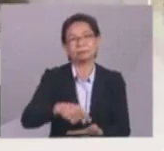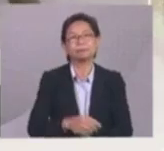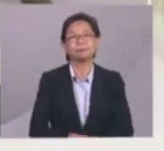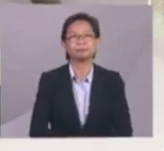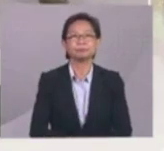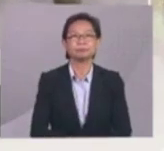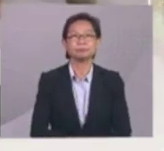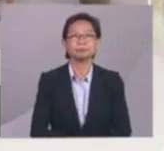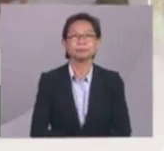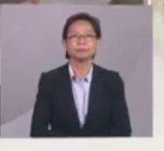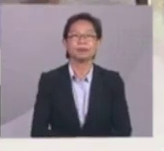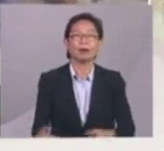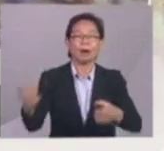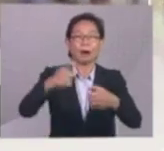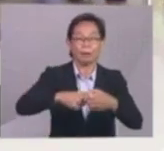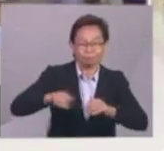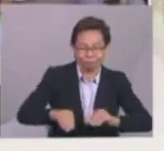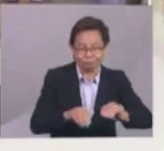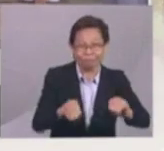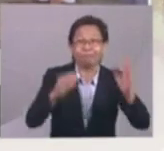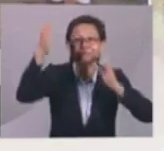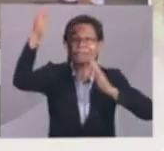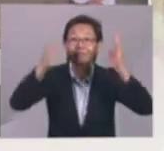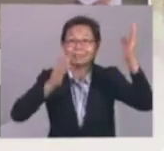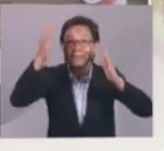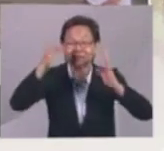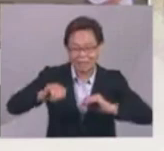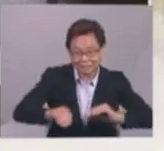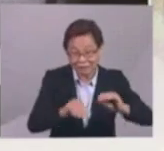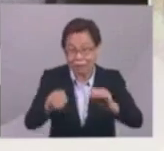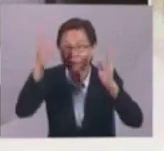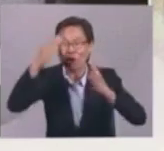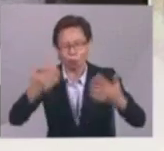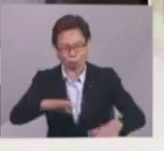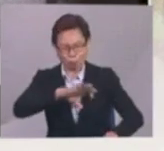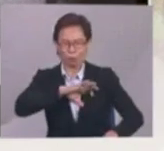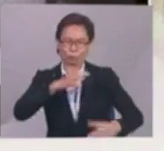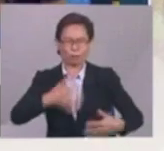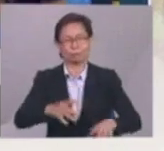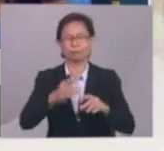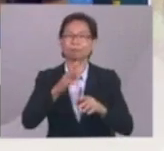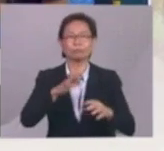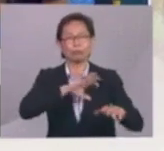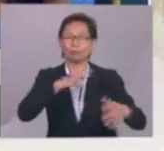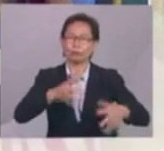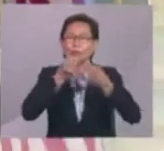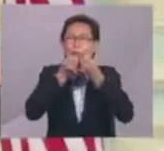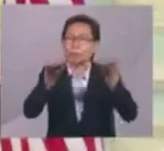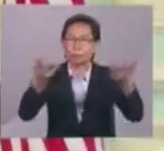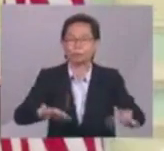Mengenai gerak Malaysia, saya percaya pihak polis telah pun menyebutkan, tapi saya ingin menyebutkan sekali